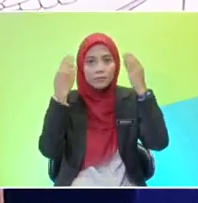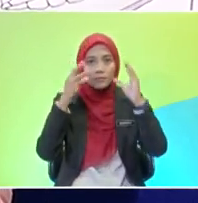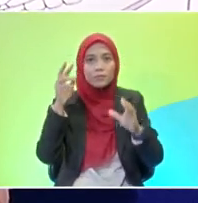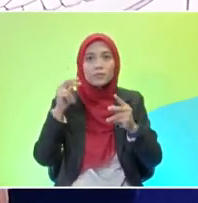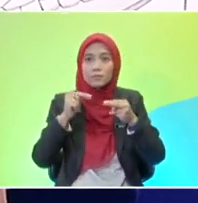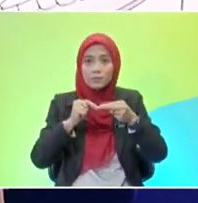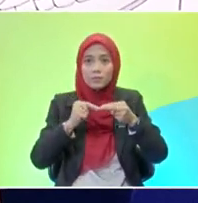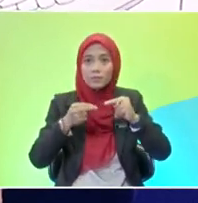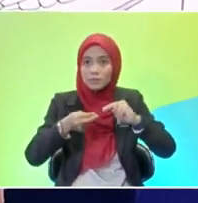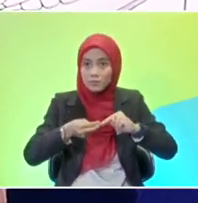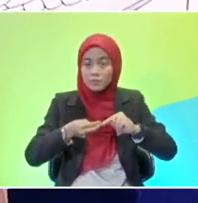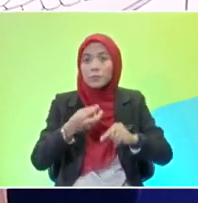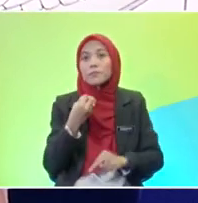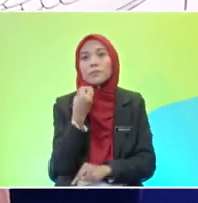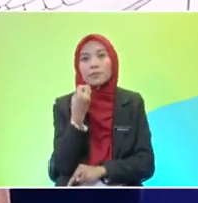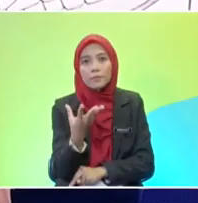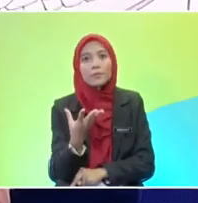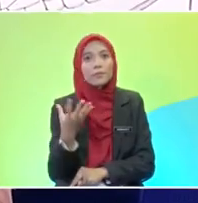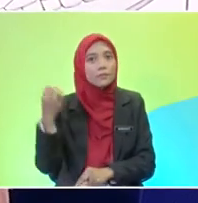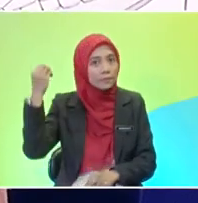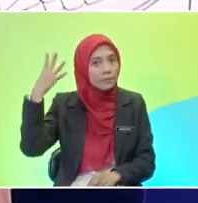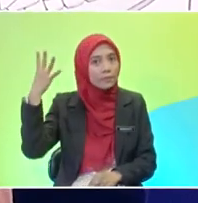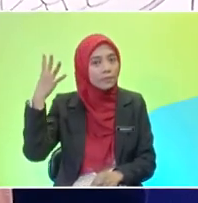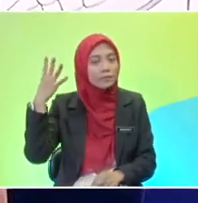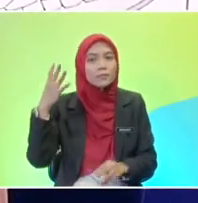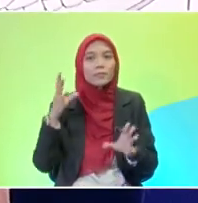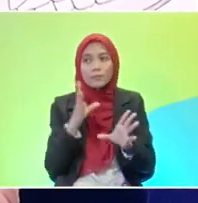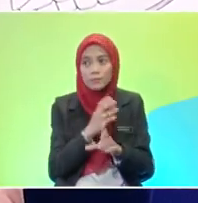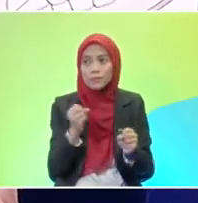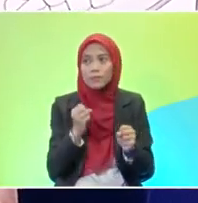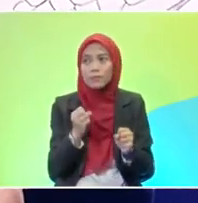yang dia boleh didapat Melalui teknik